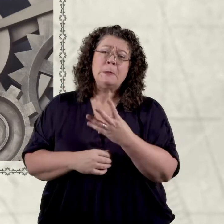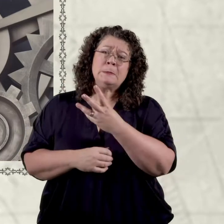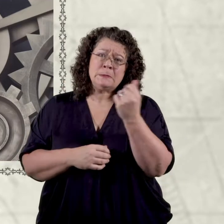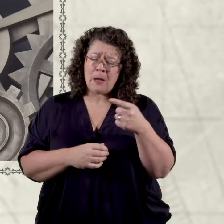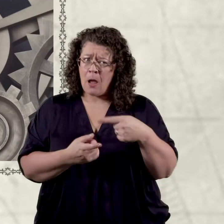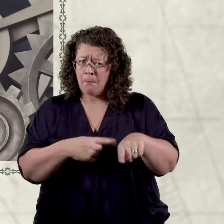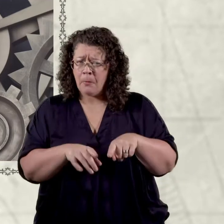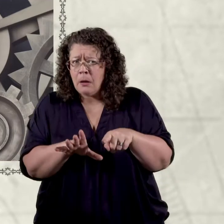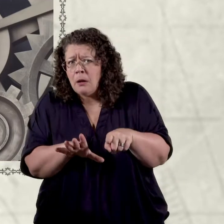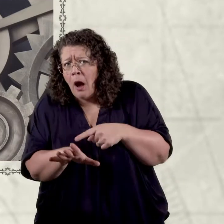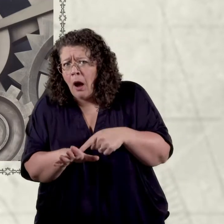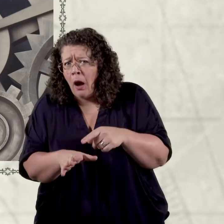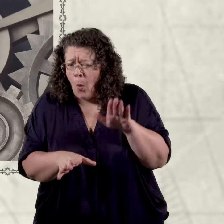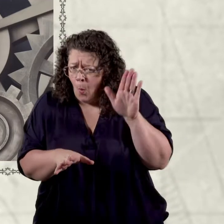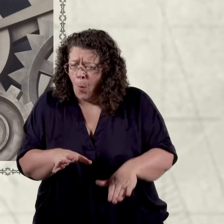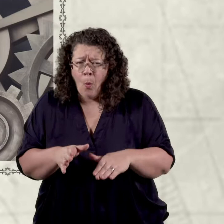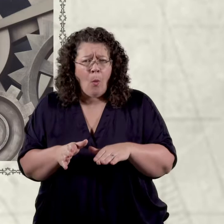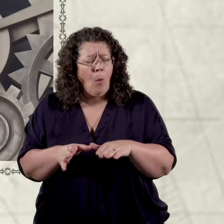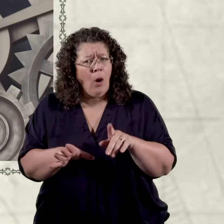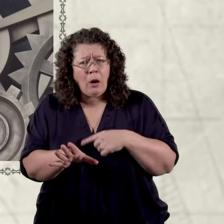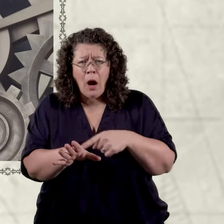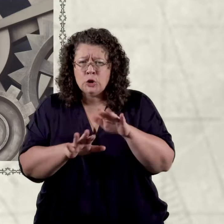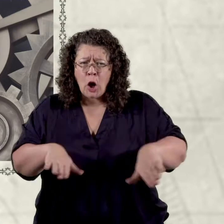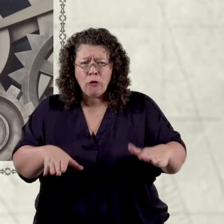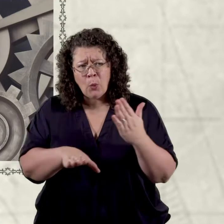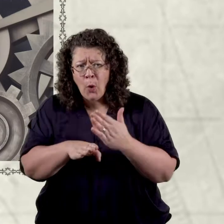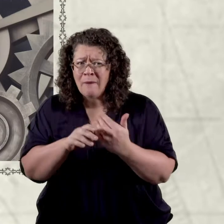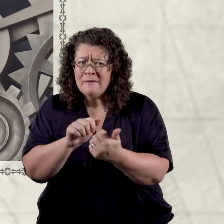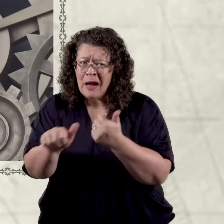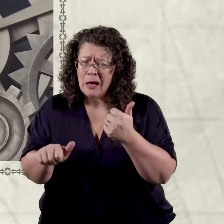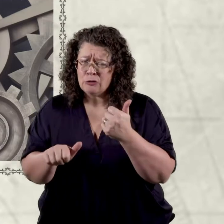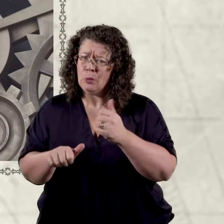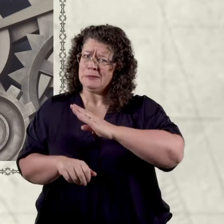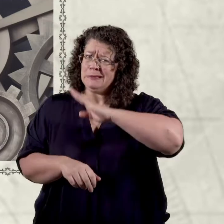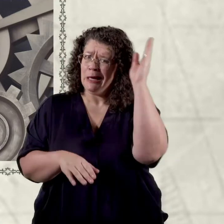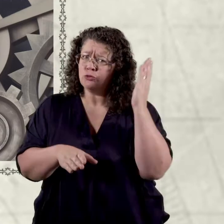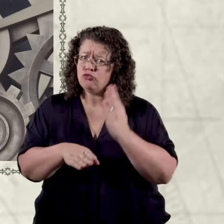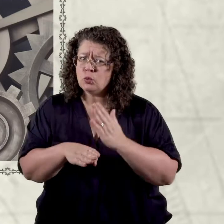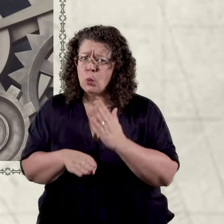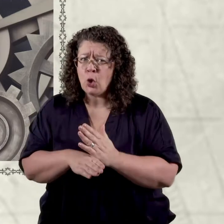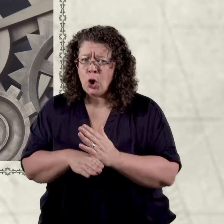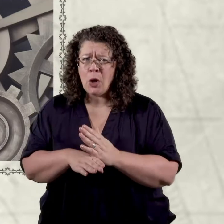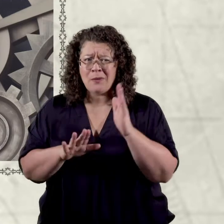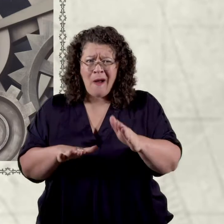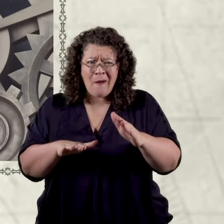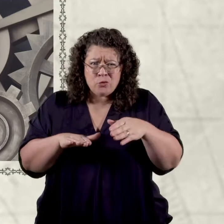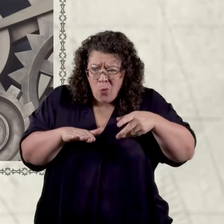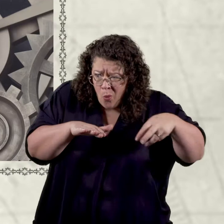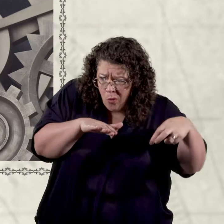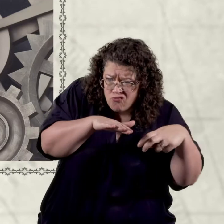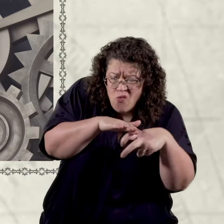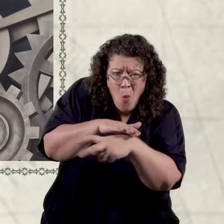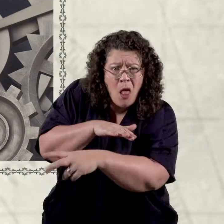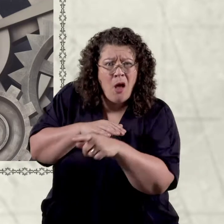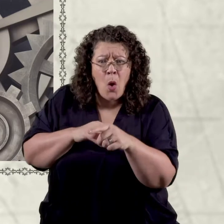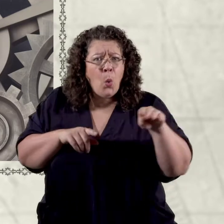Ond roedd plant yn gweithio yn y milynau gwlân. Gwaith peryglus i ddweud y gwir. Mynd o dan y peiriannau